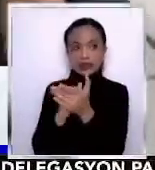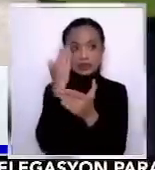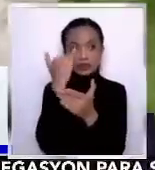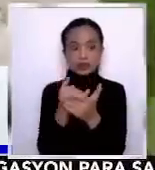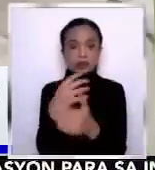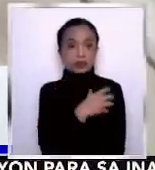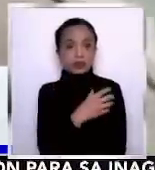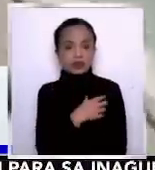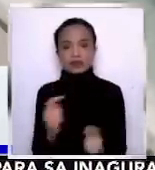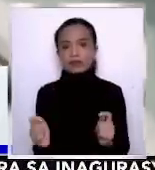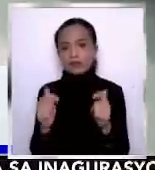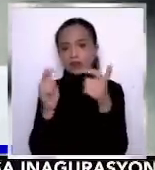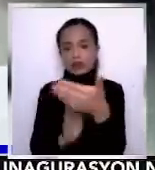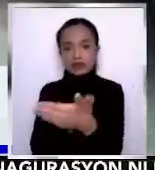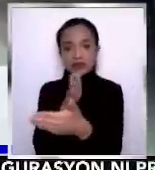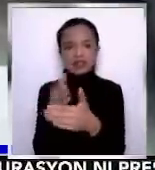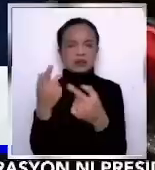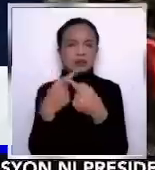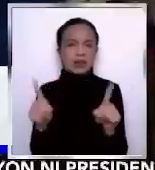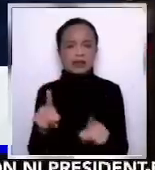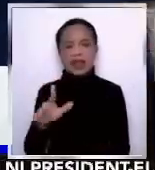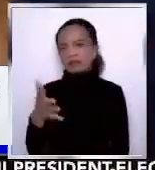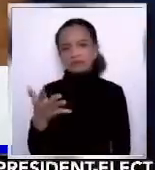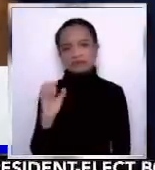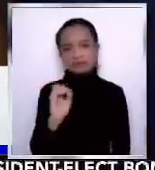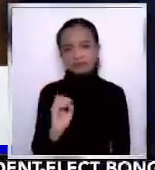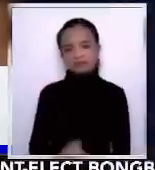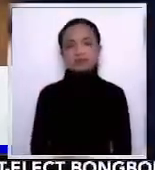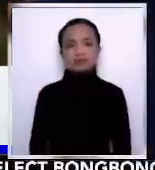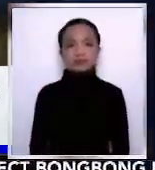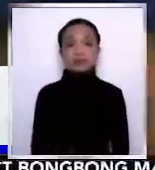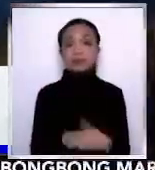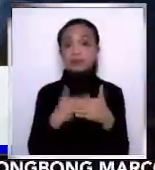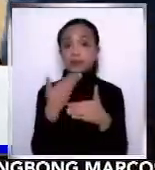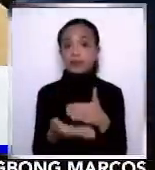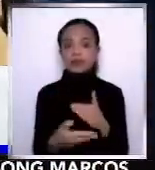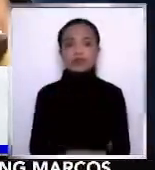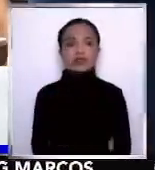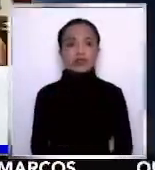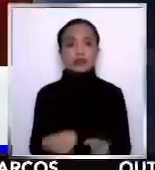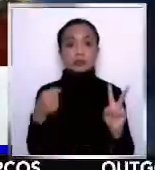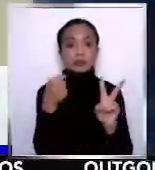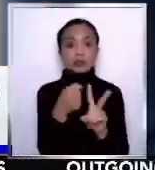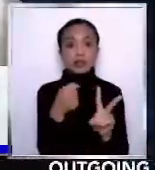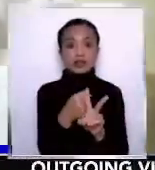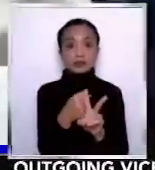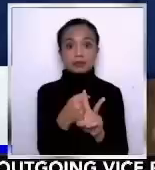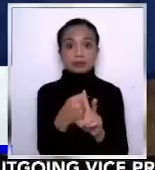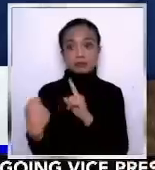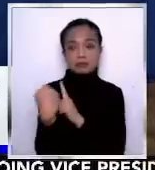pulis. Pero negatibo ang kanilang lakad. Pumunta naman sa police station ang mga biktima ng pambubugbog para